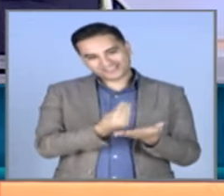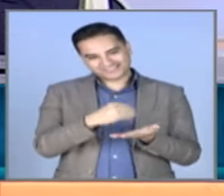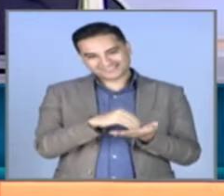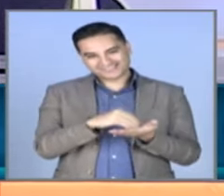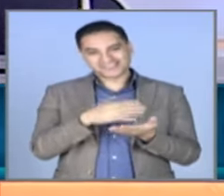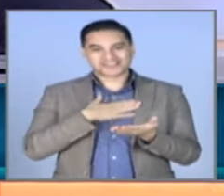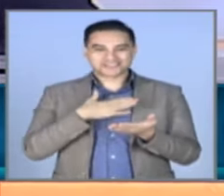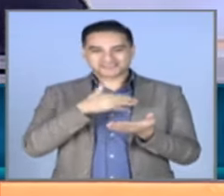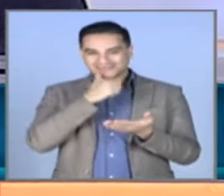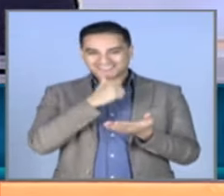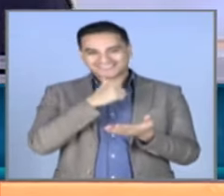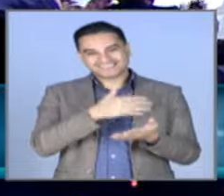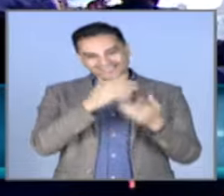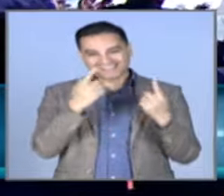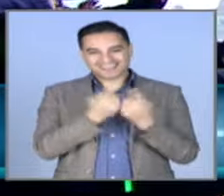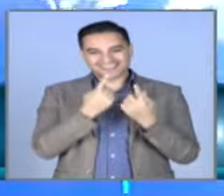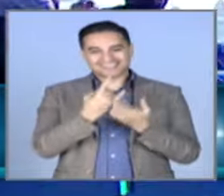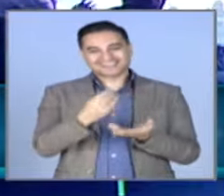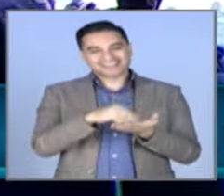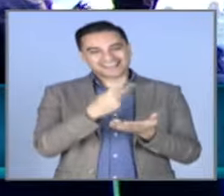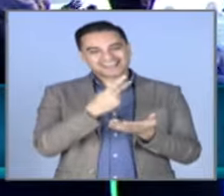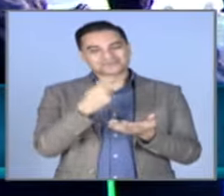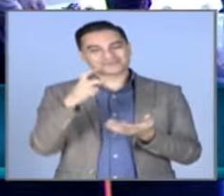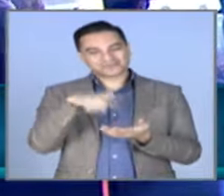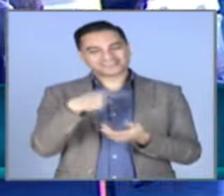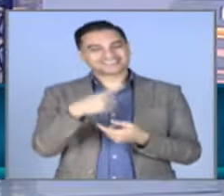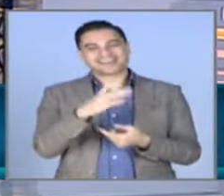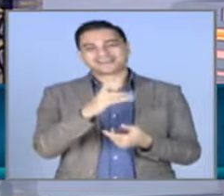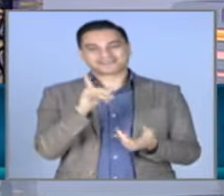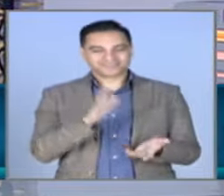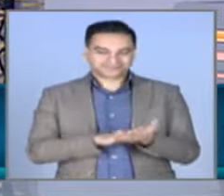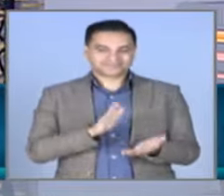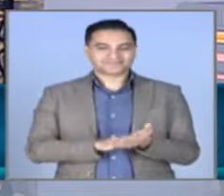عشان خاطري معلش. اجابه صحيحه. 10 نقاط.